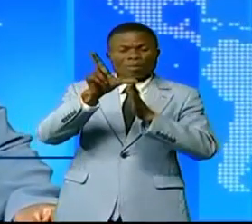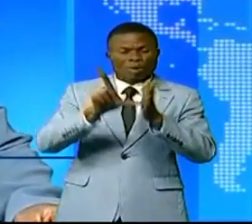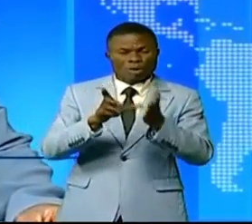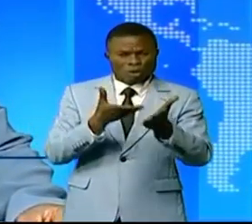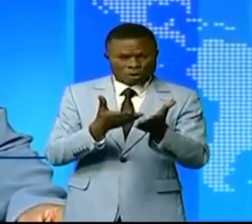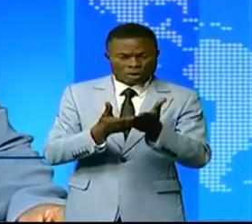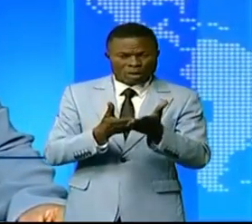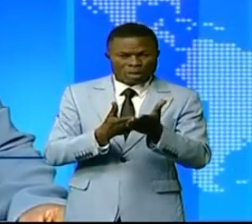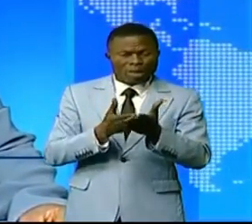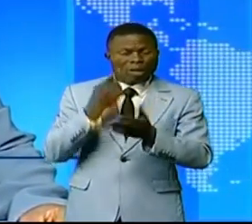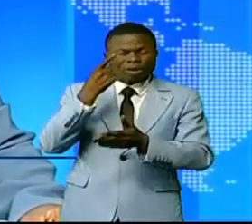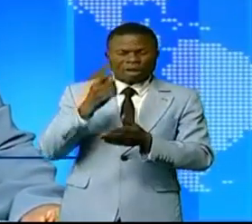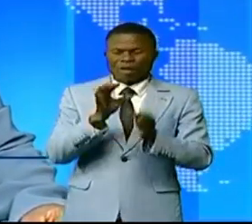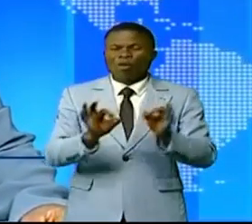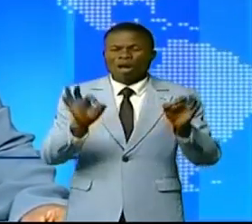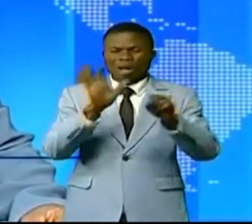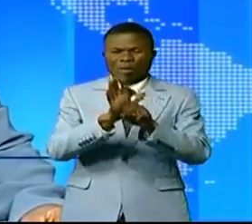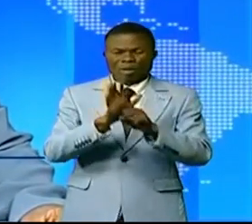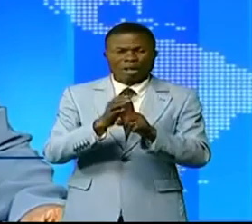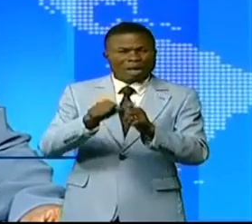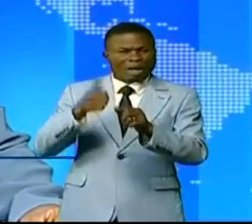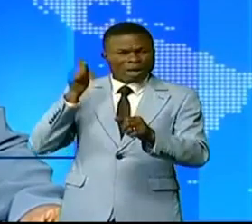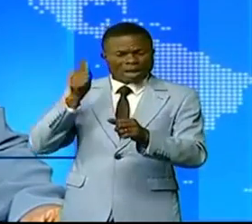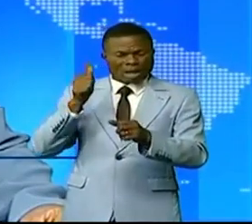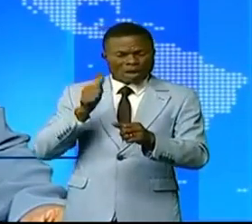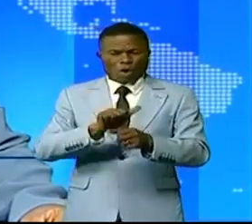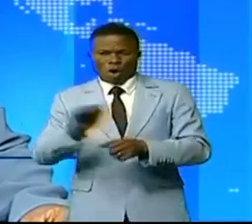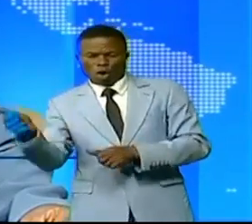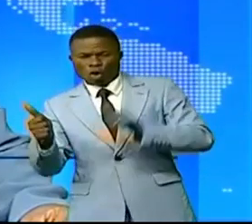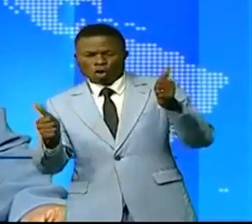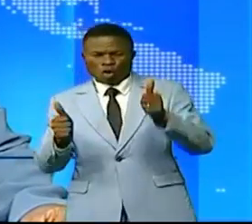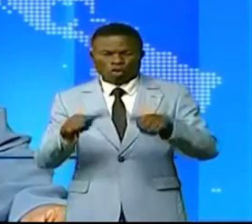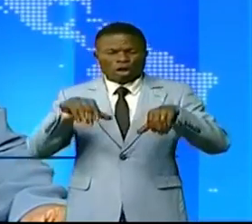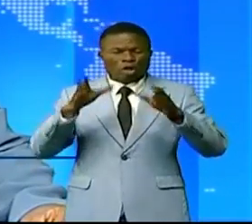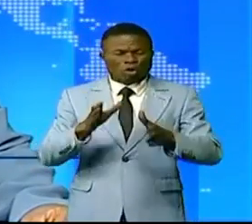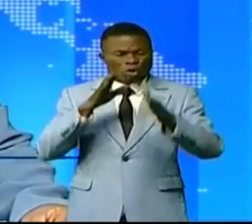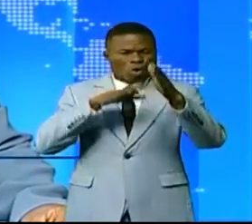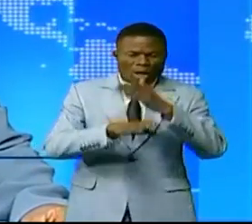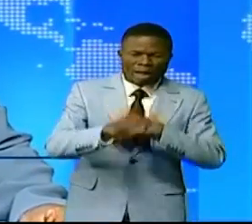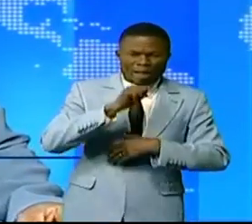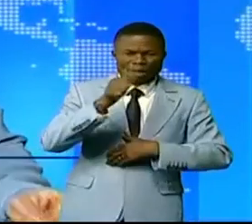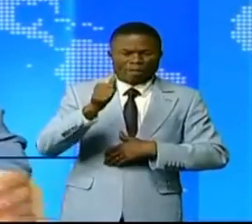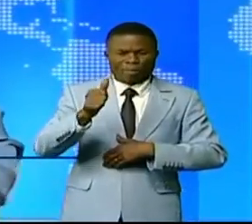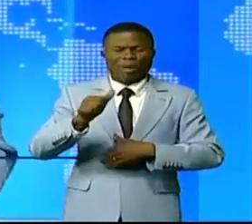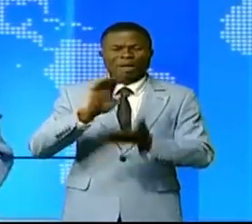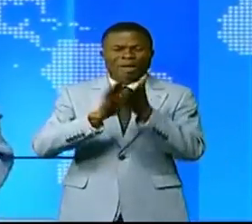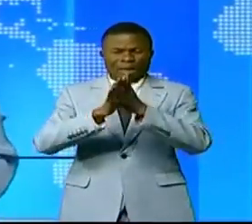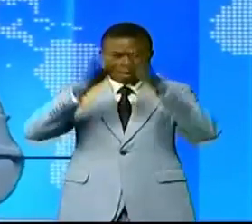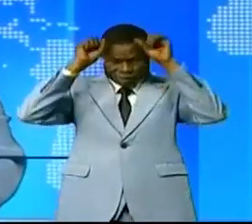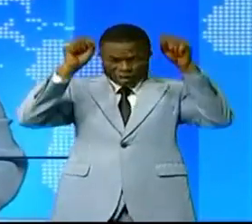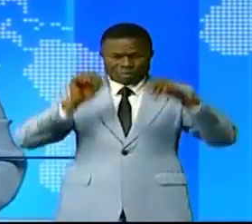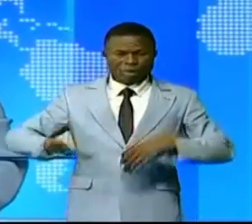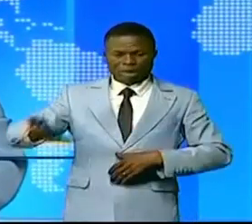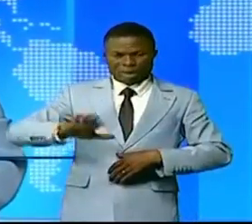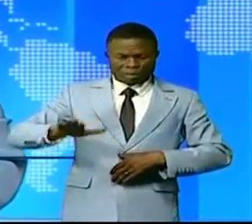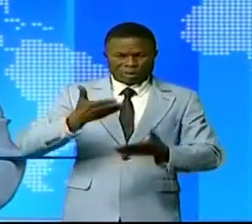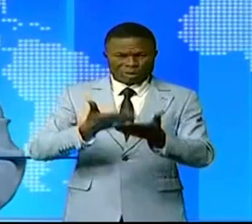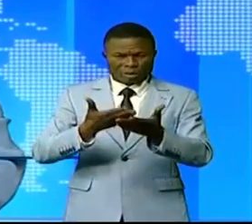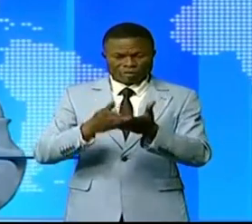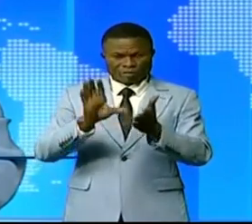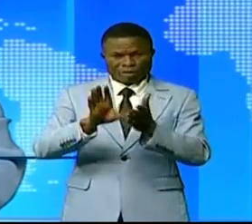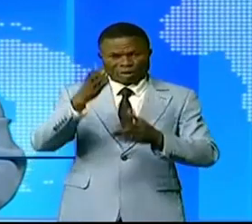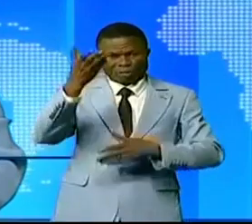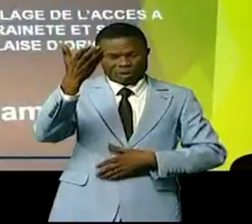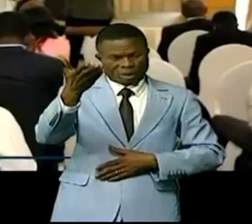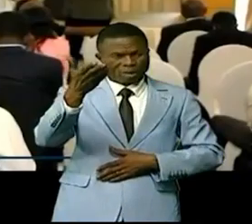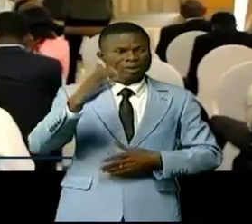qu'il estime essentielle pour éviter les infiltrations au sommet de l'État et dans le poste de souveraineté nationale. Rodépanda nous en